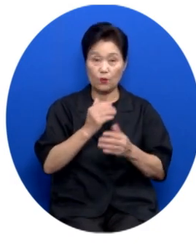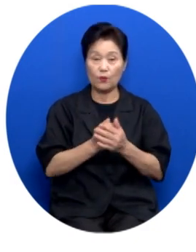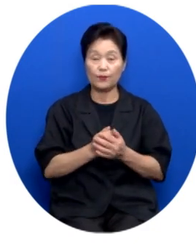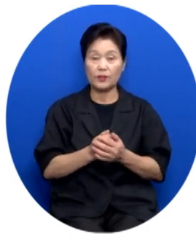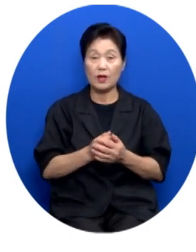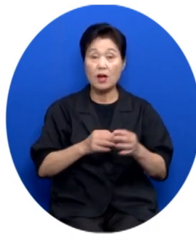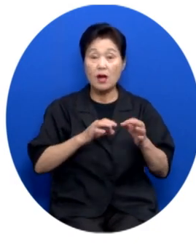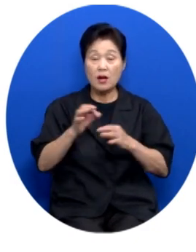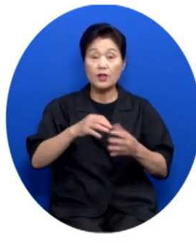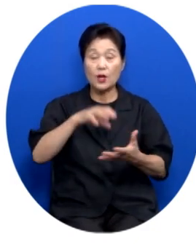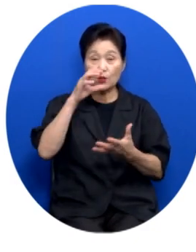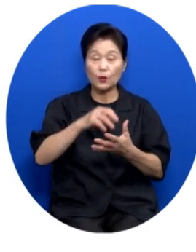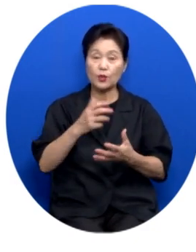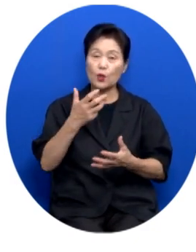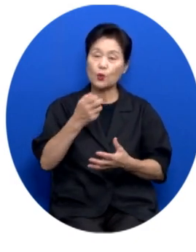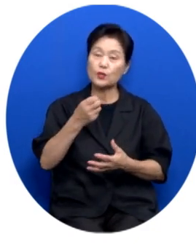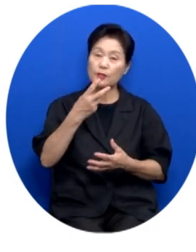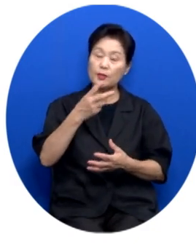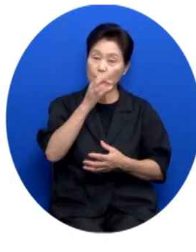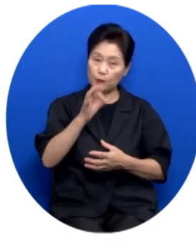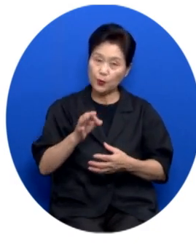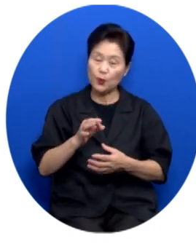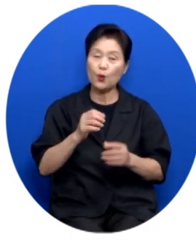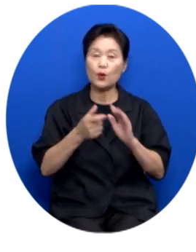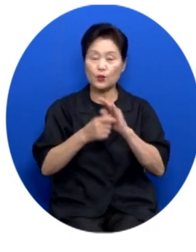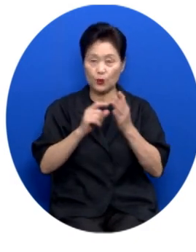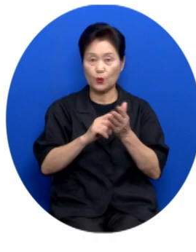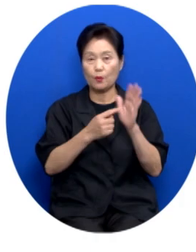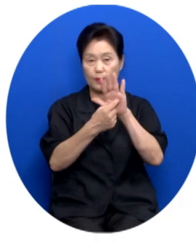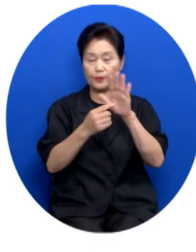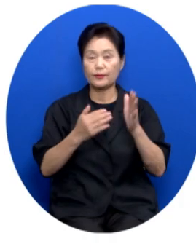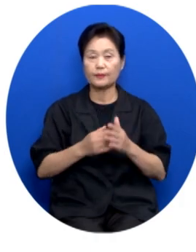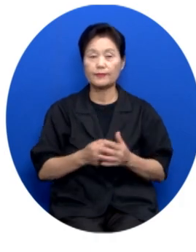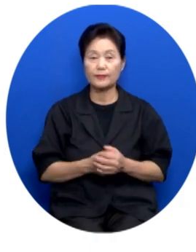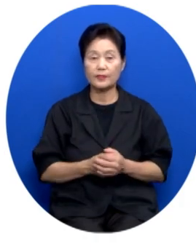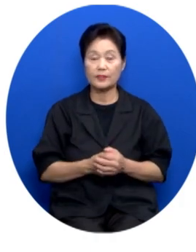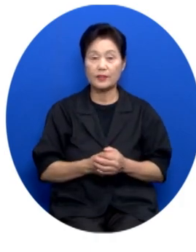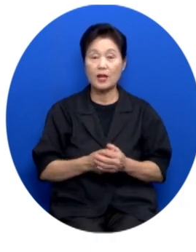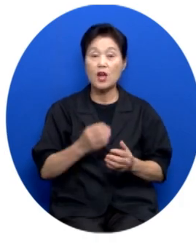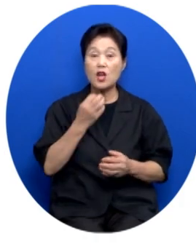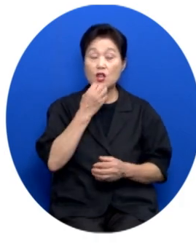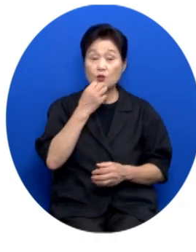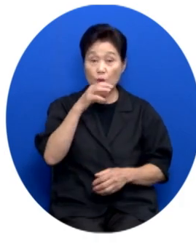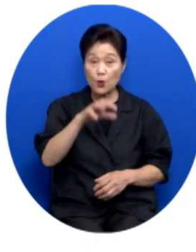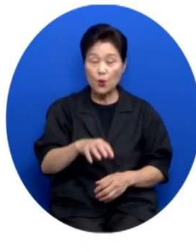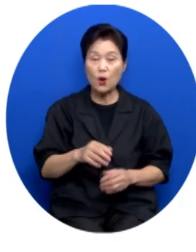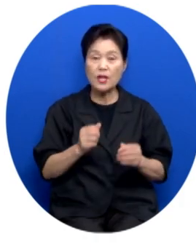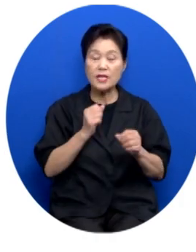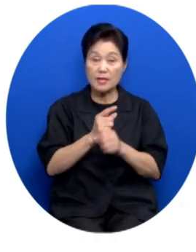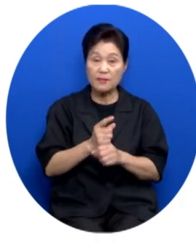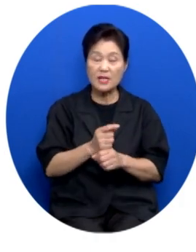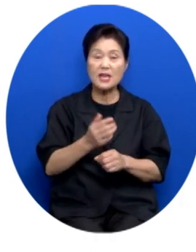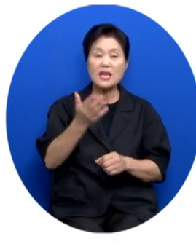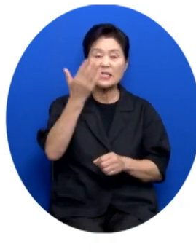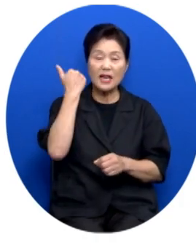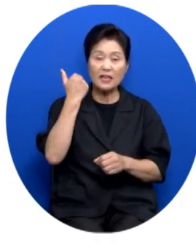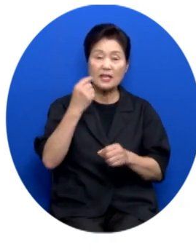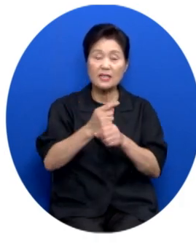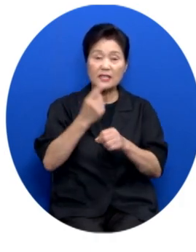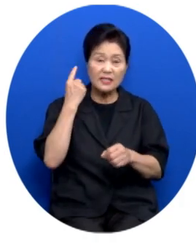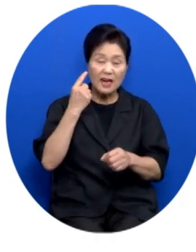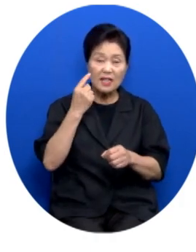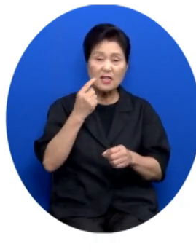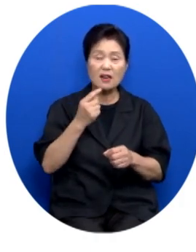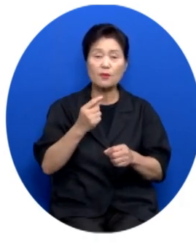거래 총액도 92% 수준에 달하는 것으로 나타났습니다. 특히 서울의 경우 이미 지난해 아파트 매매 거래량과